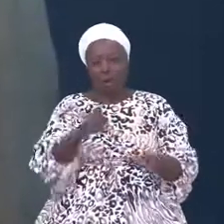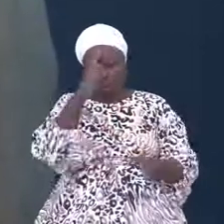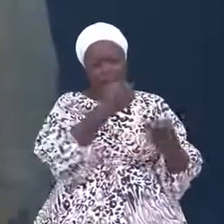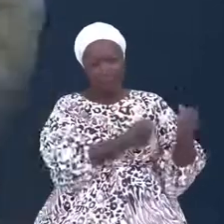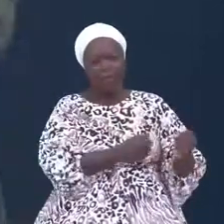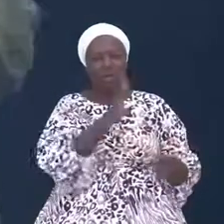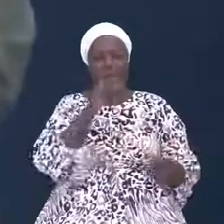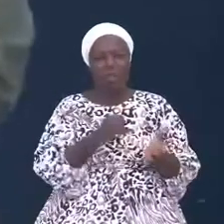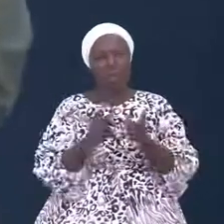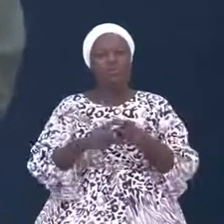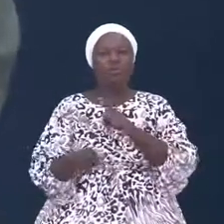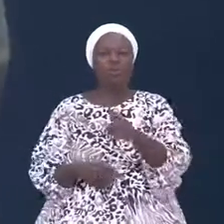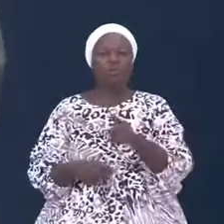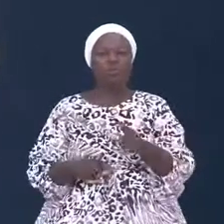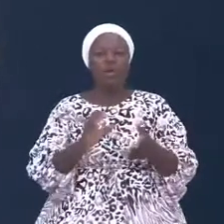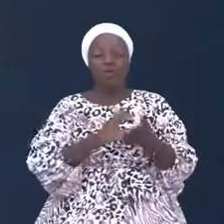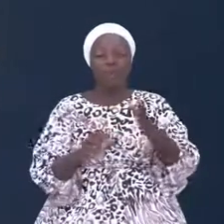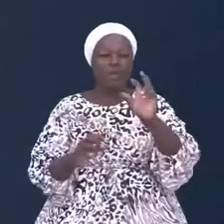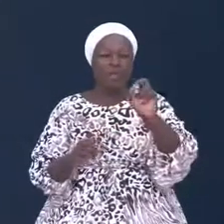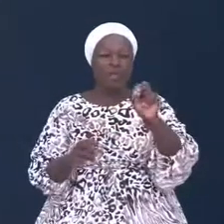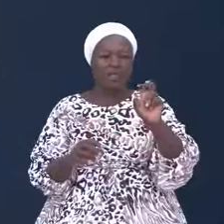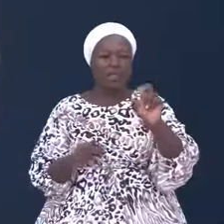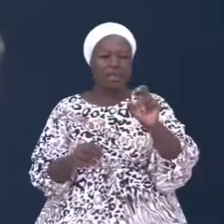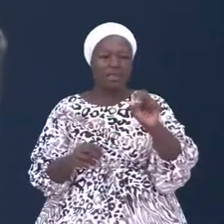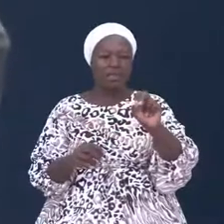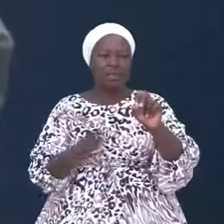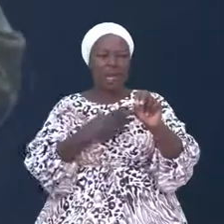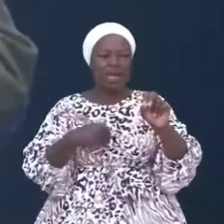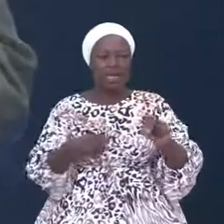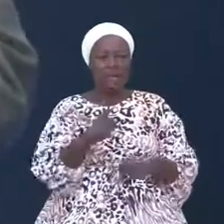en disant qu'il vous soit fait selon votre foi.